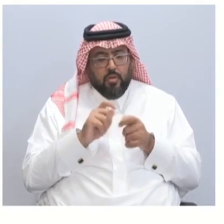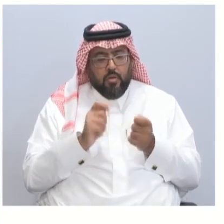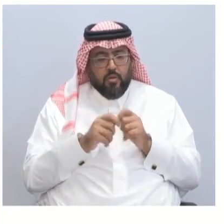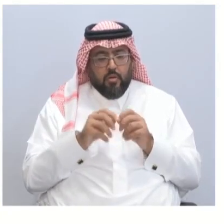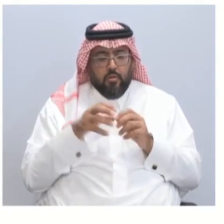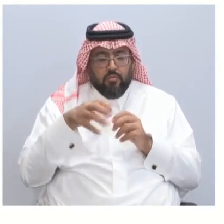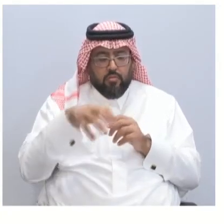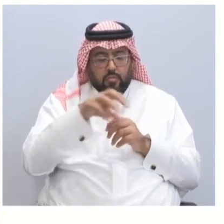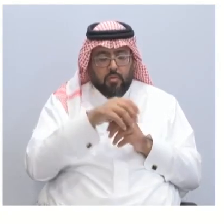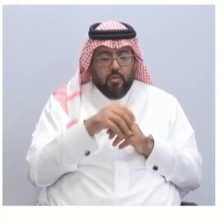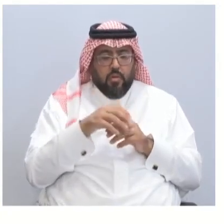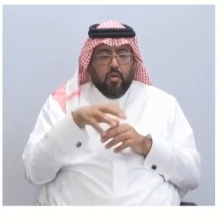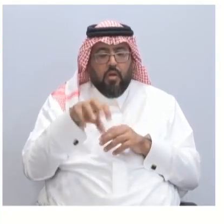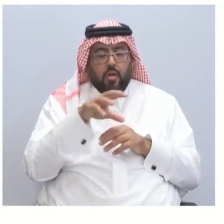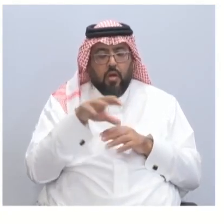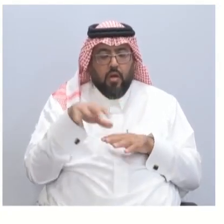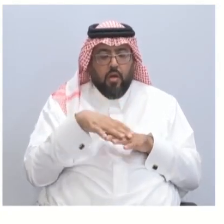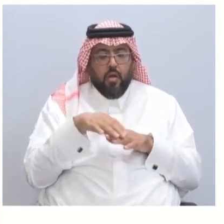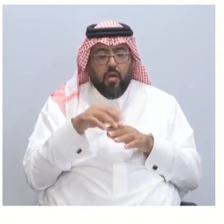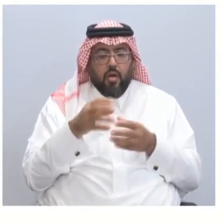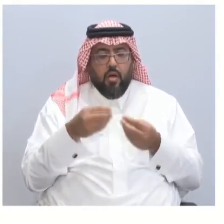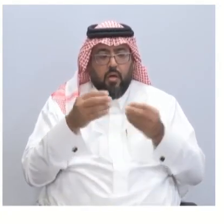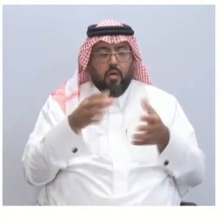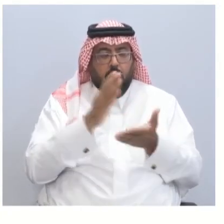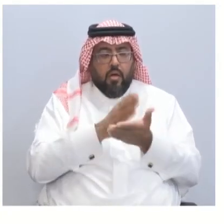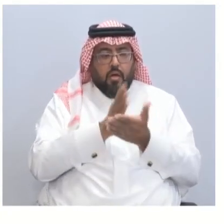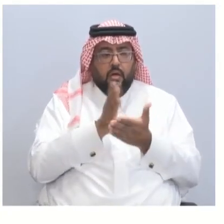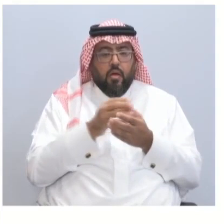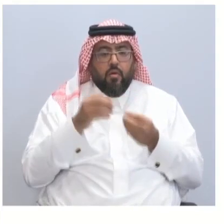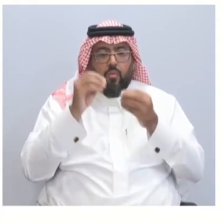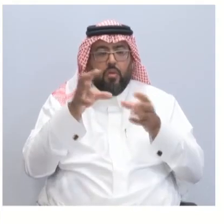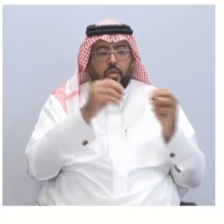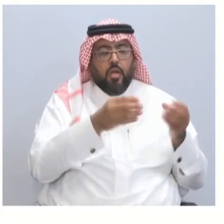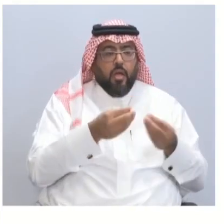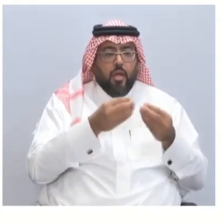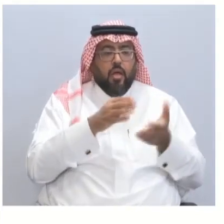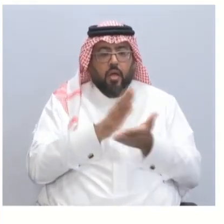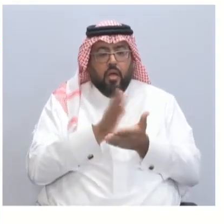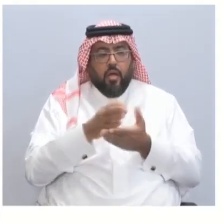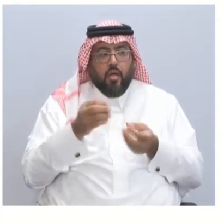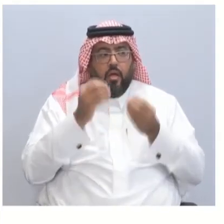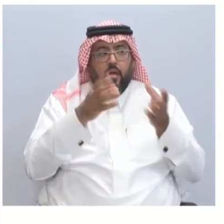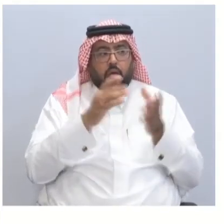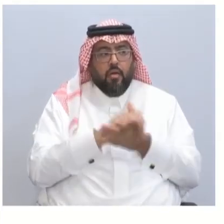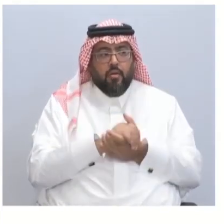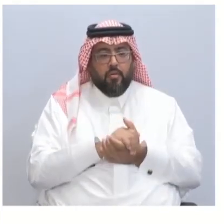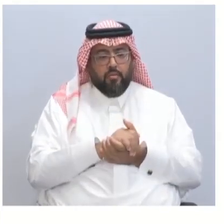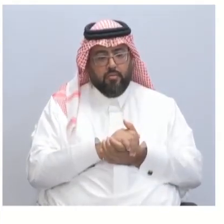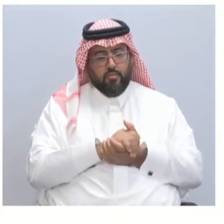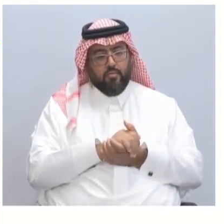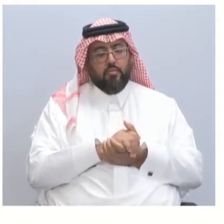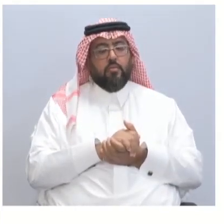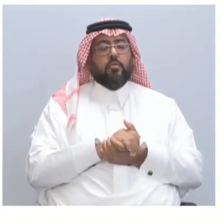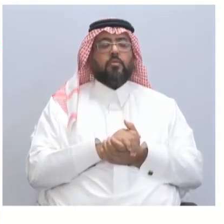وتوزيعها على المواطنين مجانا استصلاح الاراضي